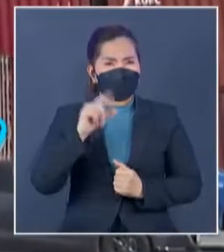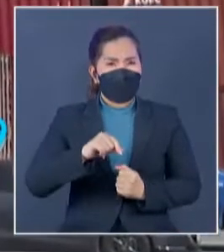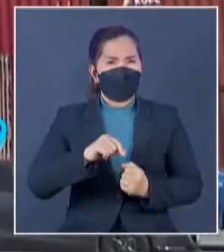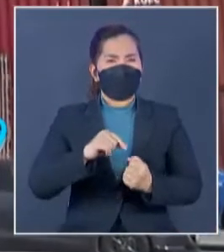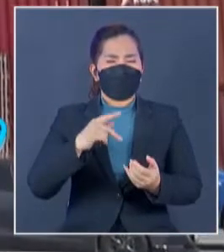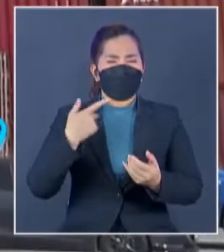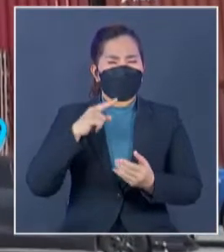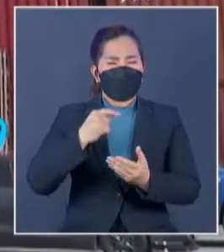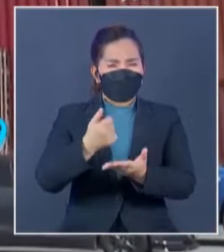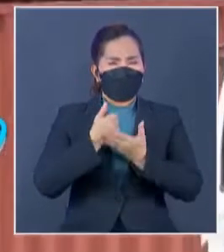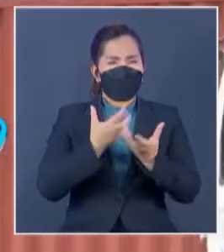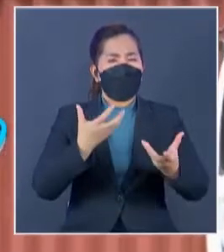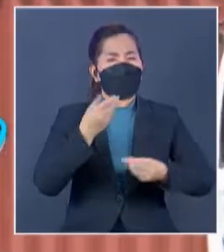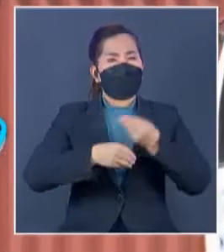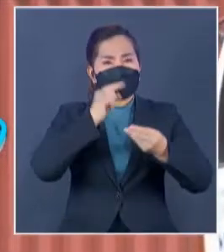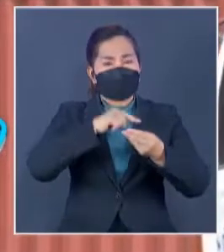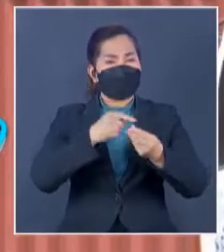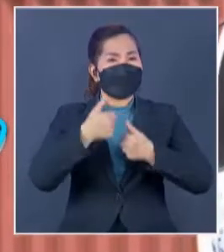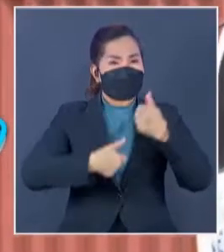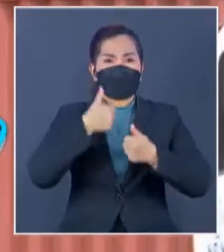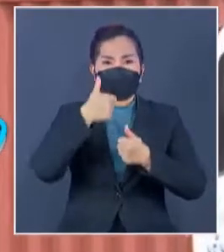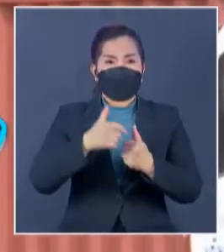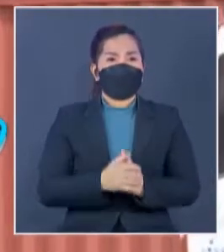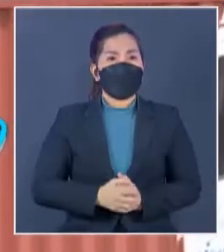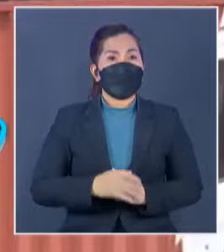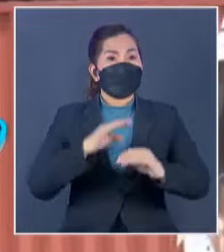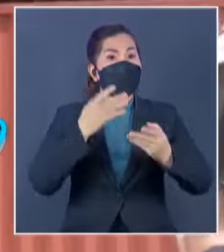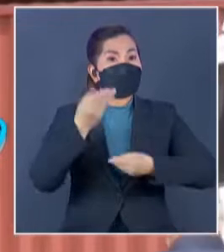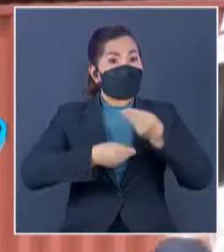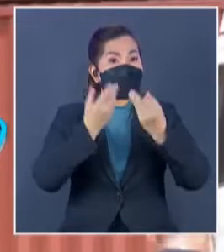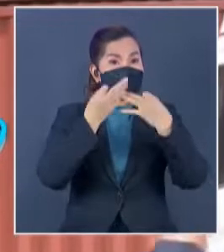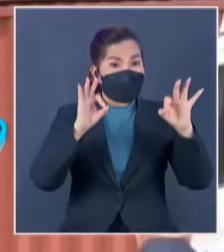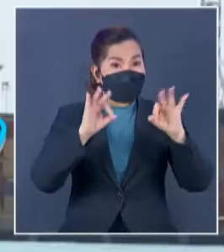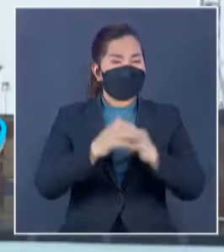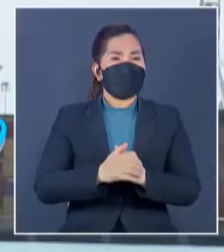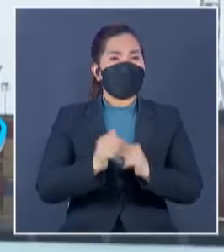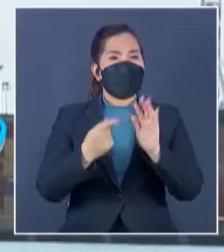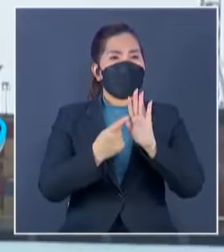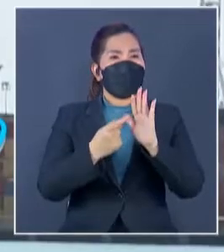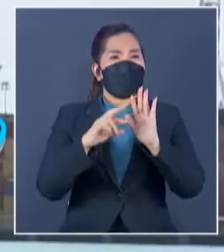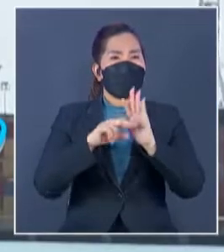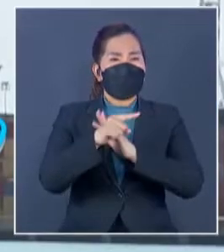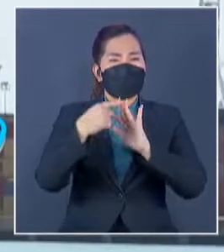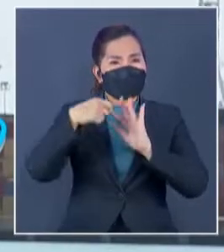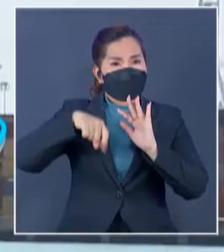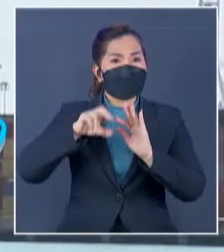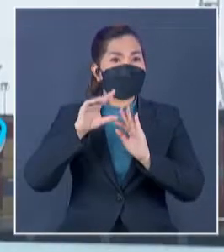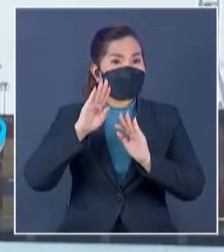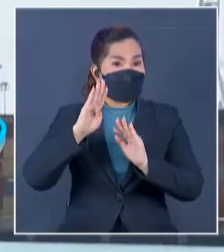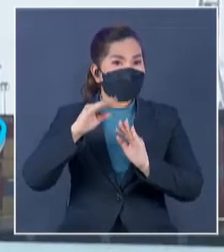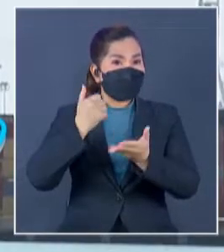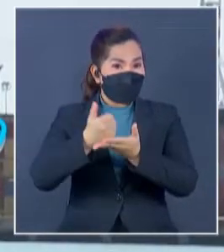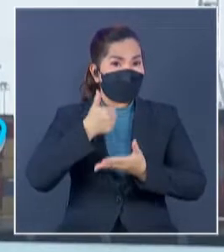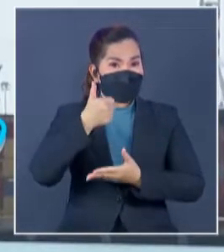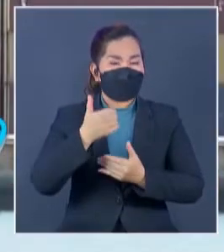รวมทั้งเขตการค้าเสรีอาเซียนที่มีผลบังคับใช้ในปีนี้ด้วยก็จะยิ่งเป็นแรงสนับสนุนค่ะท